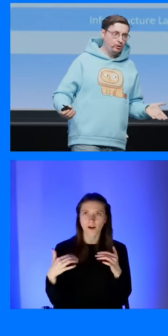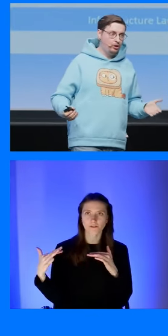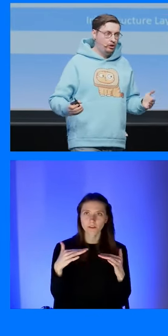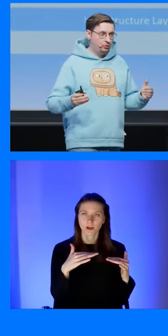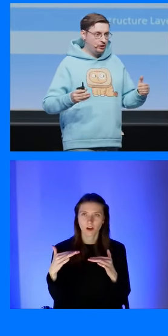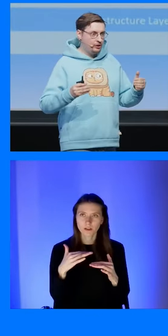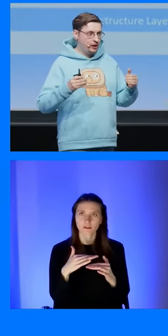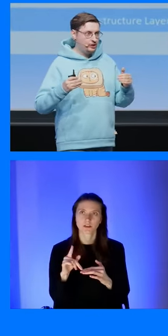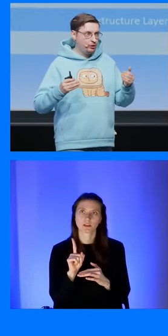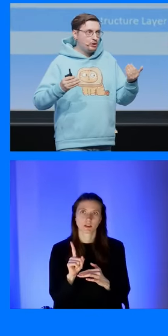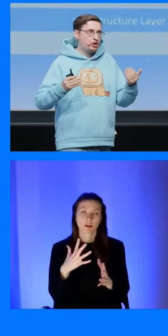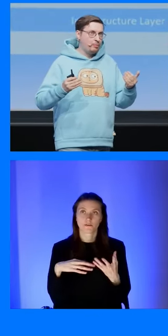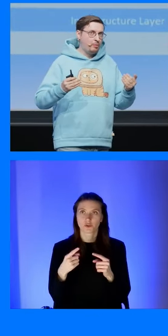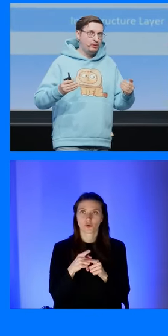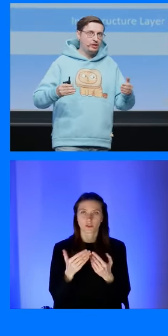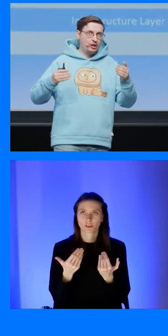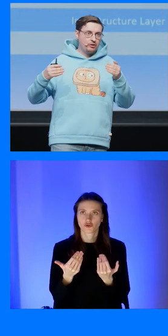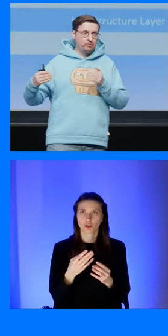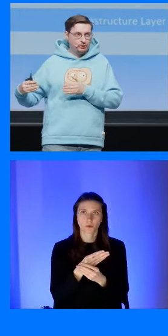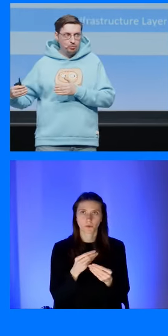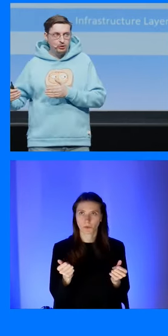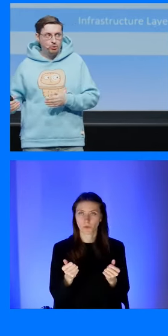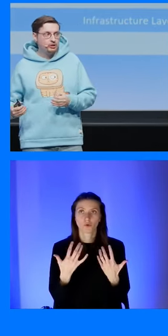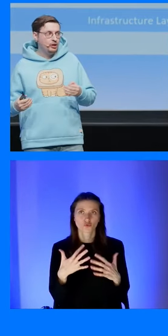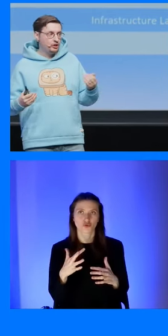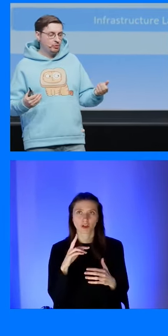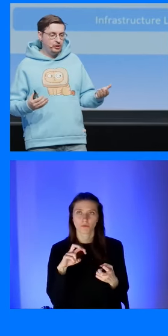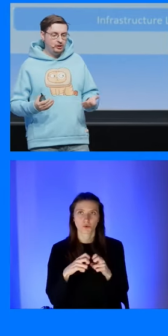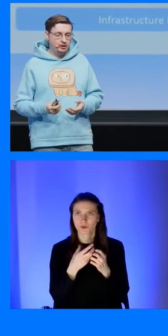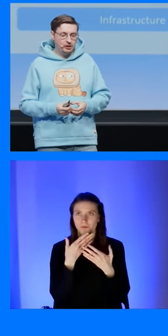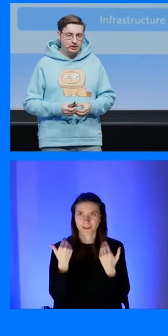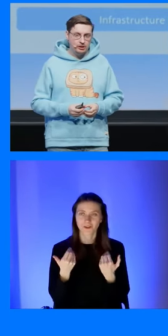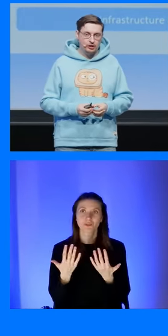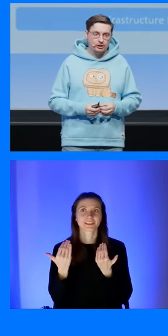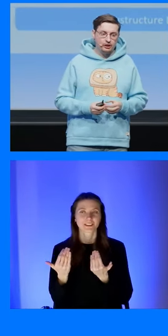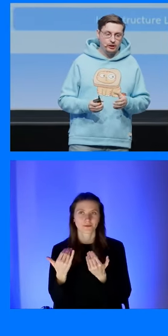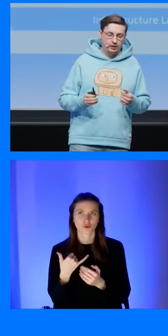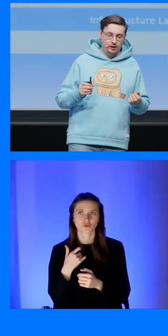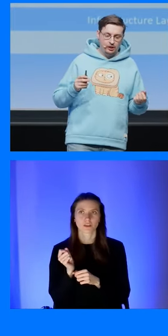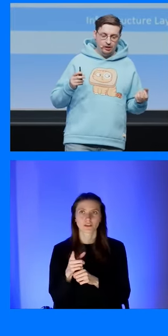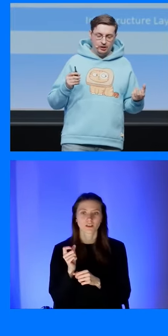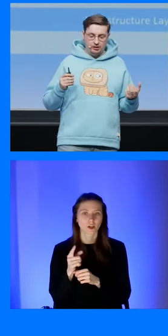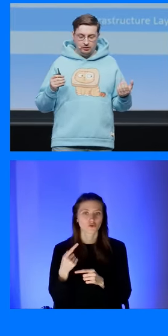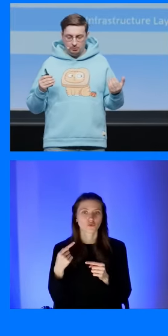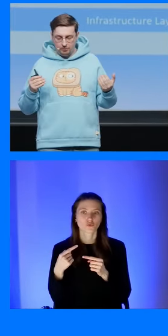никуда не ушло, но это сдвигается. Это уже решена проблема для нас. Она на второй план уходит. Сегодня главная задача архитектора – это